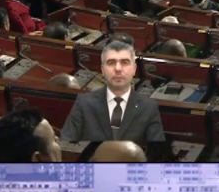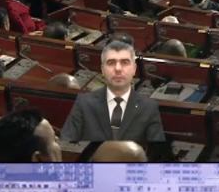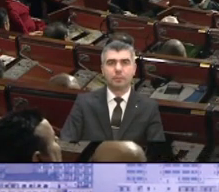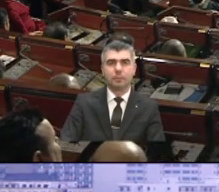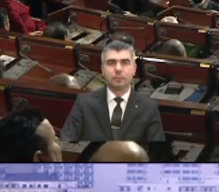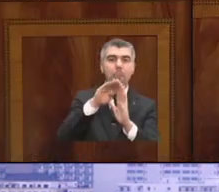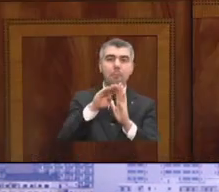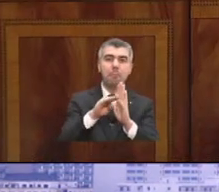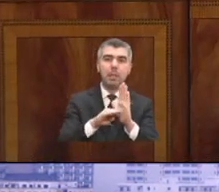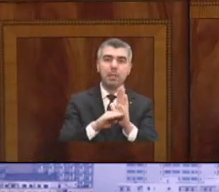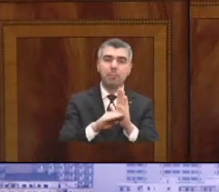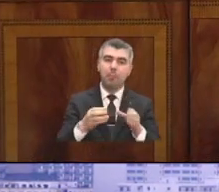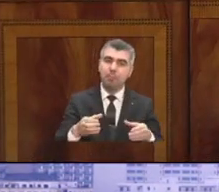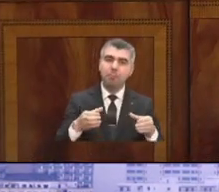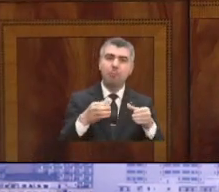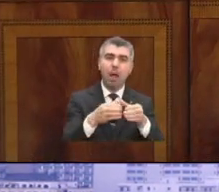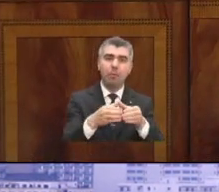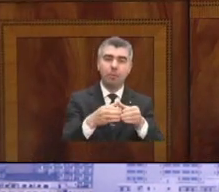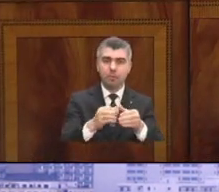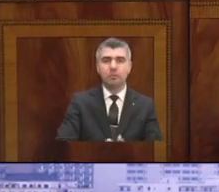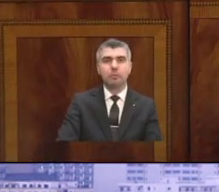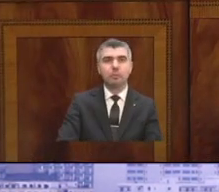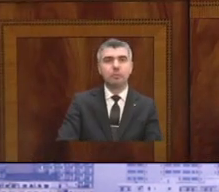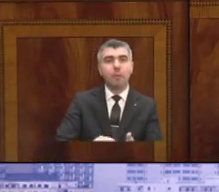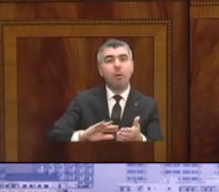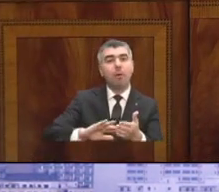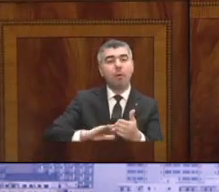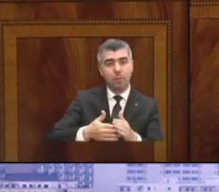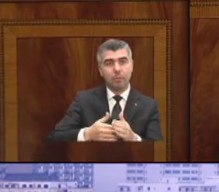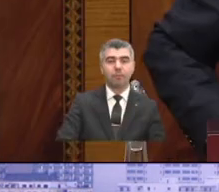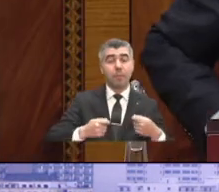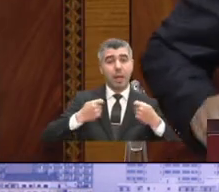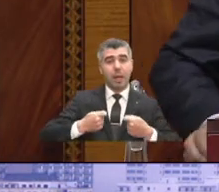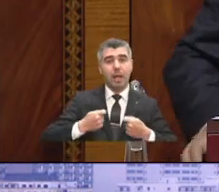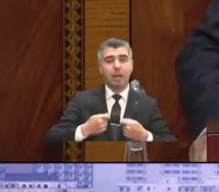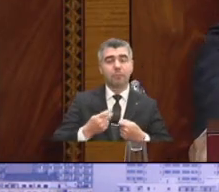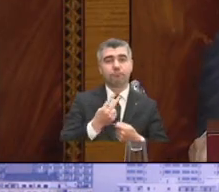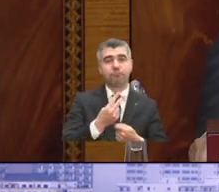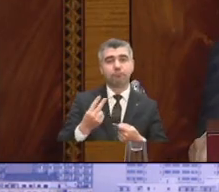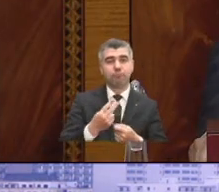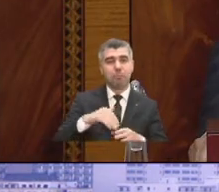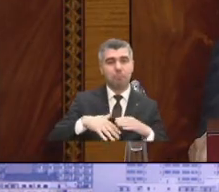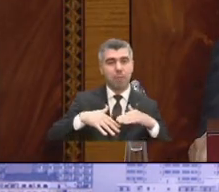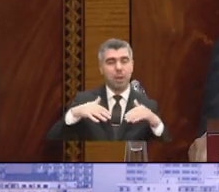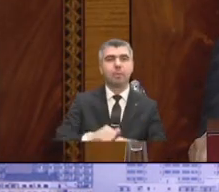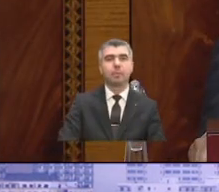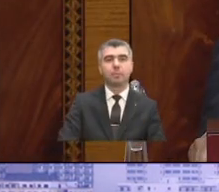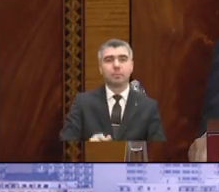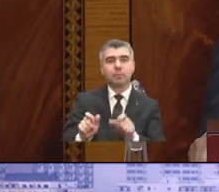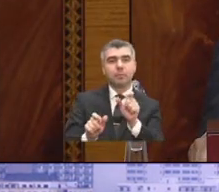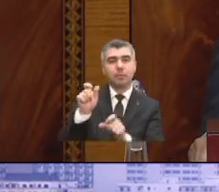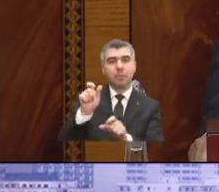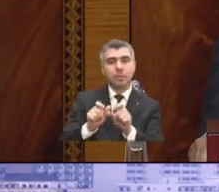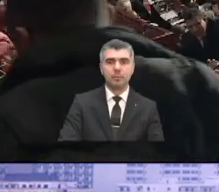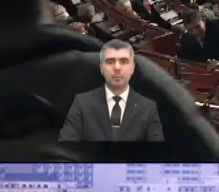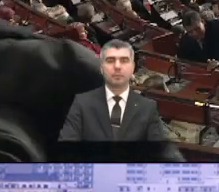النقاشات كانت لا باس بها في الغالب الحكومه يمكننا ان نتعاملت نوعا ما بذكاء مع مجموعه